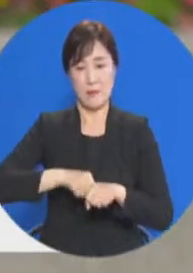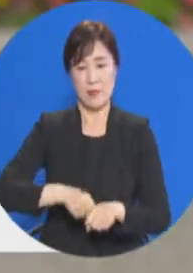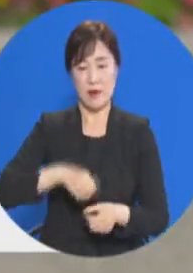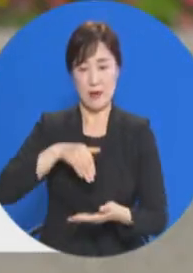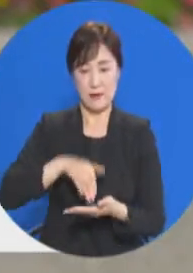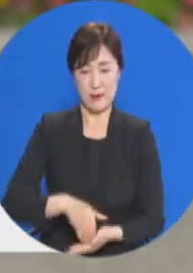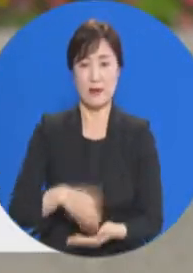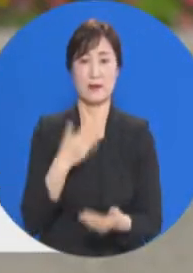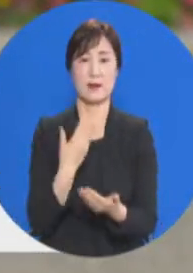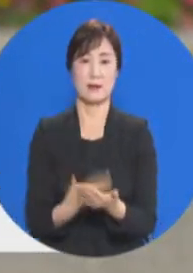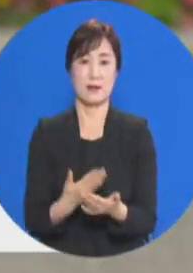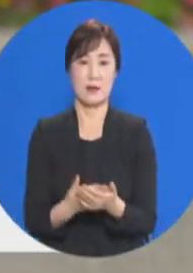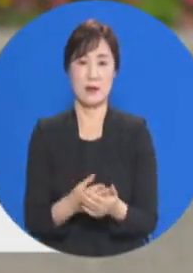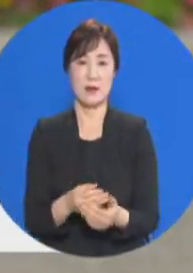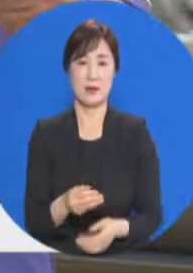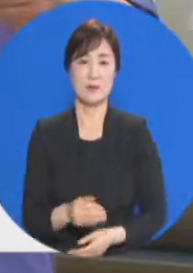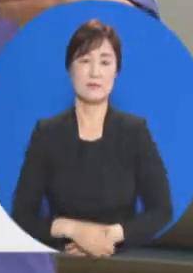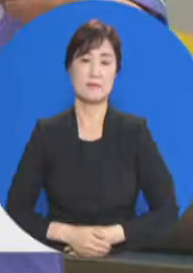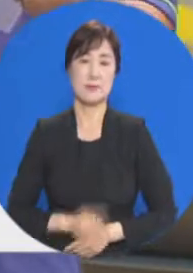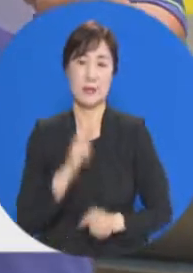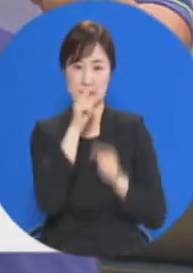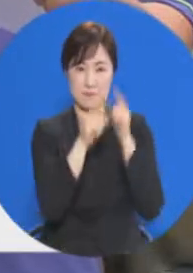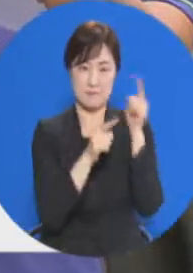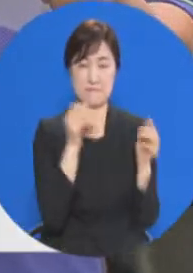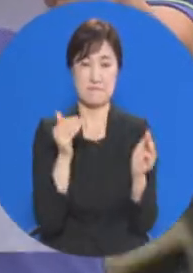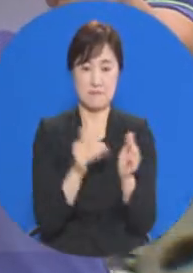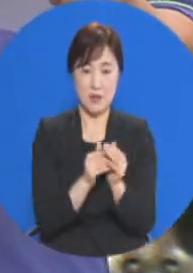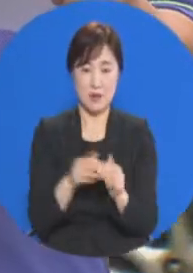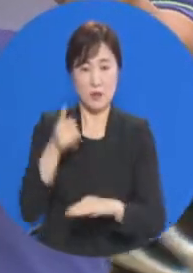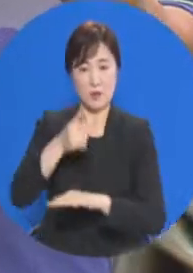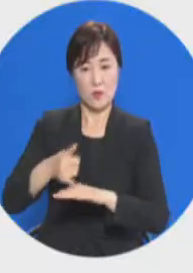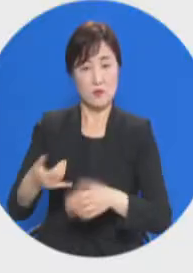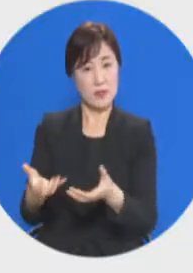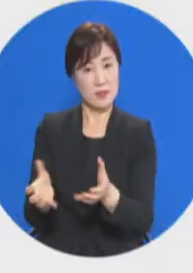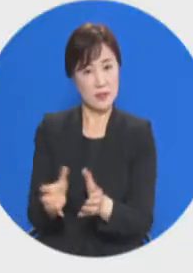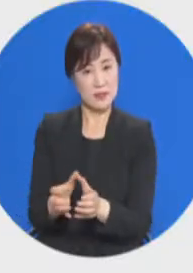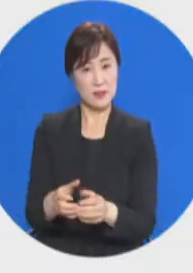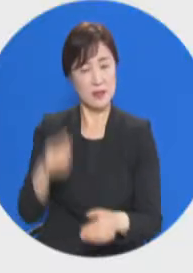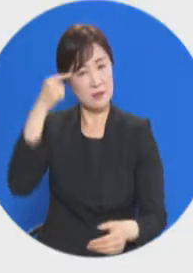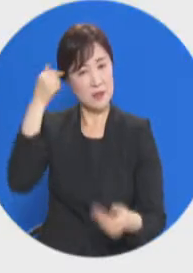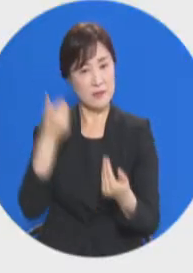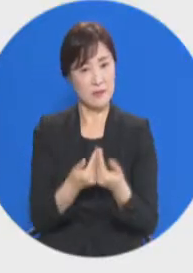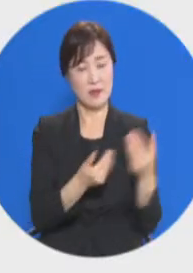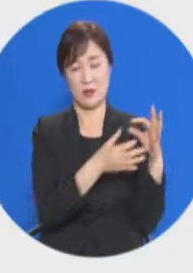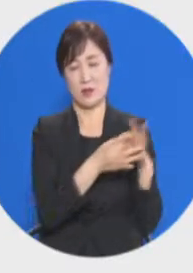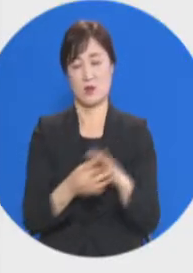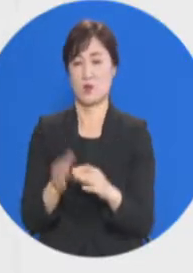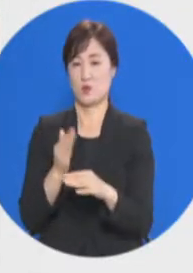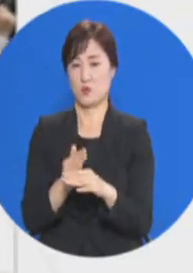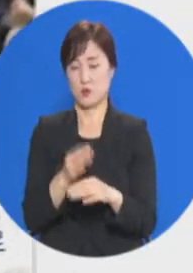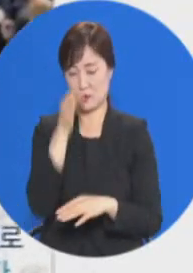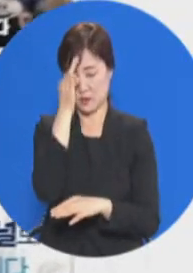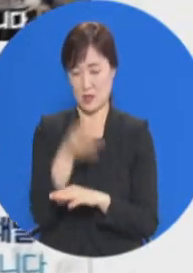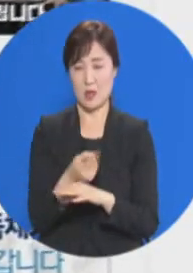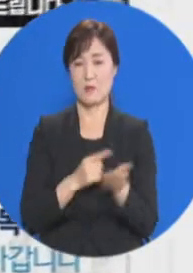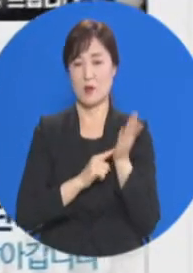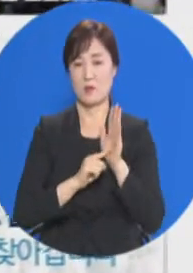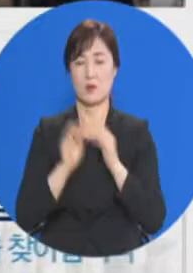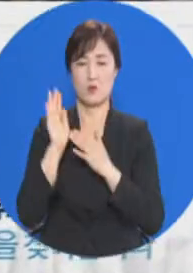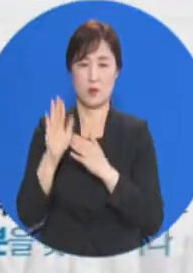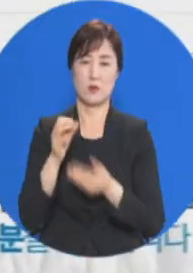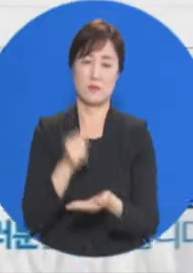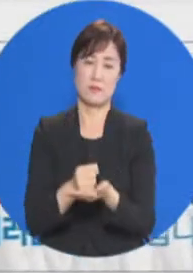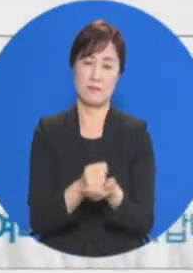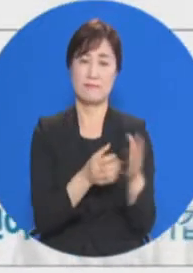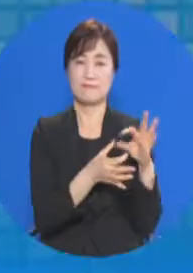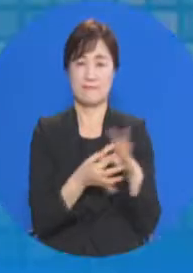청와대 국민청원이 게시되고 농민단체가 추가로 반발하는 등 자치단체의 사과와 해명 이후에도 비판이 끊이지 않고 있습니다.